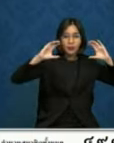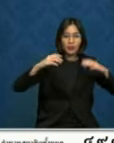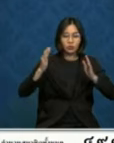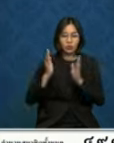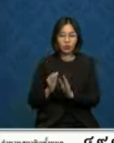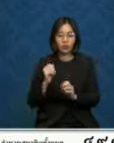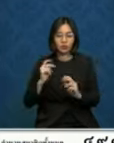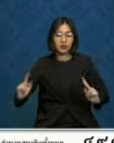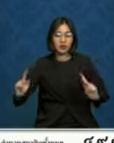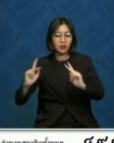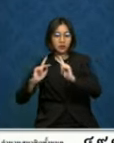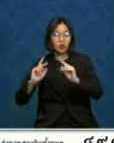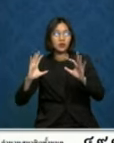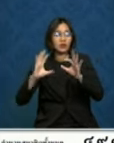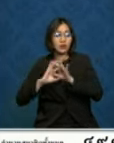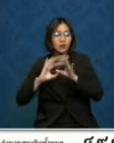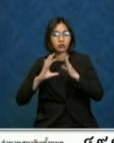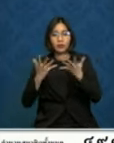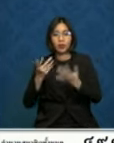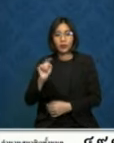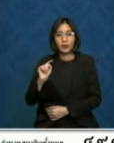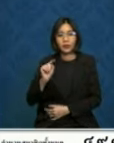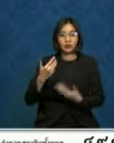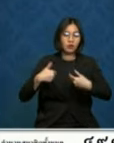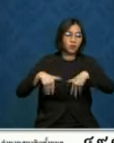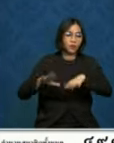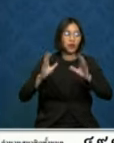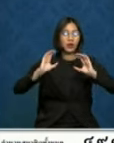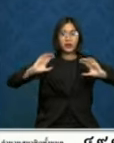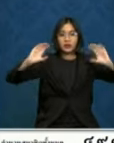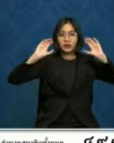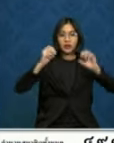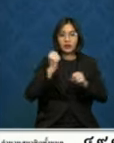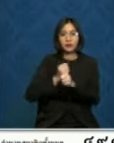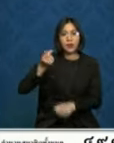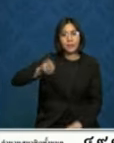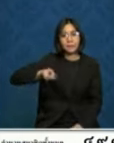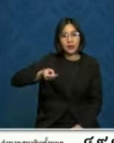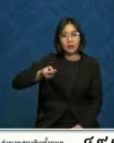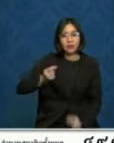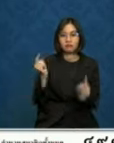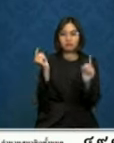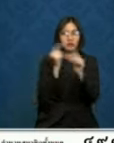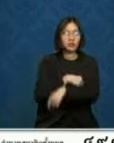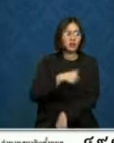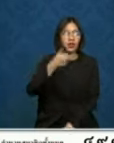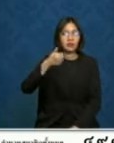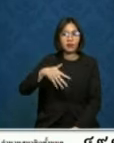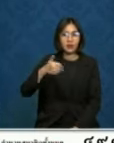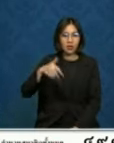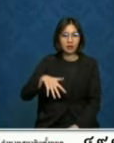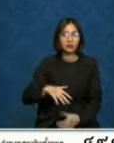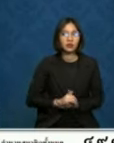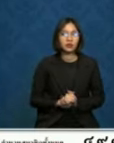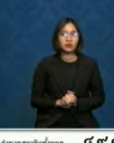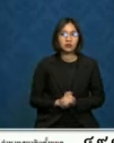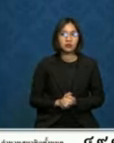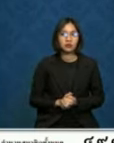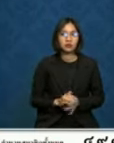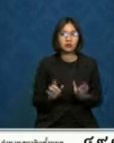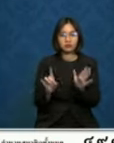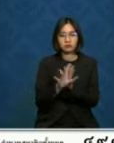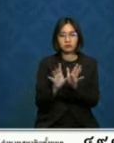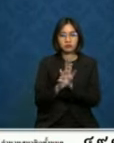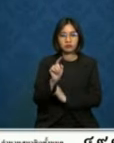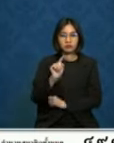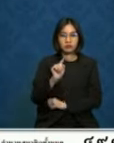ทรวงของท่านหรือไม่ท่านจะปล่อยให้ข้าราชการประจำมาออกหน้าแทนท่านแบบนี้ไม่ได้ครับท่านประธานสุดท้าย